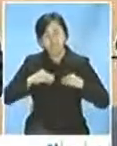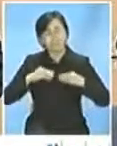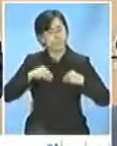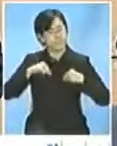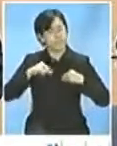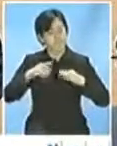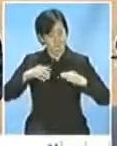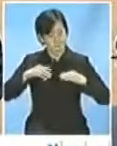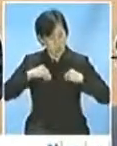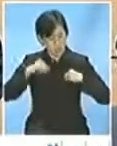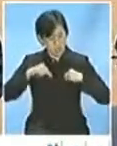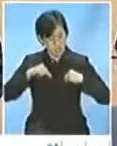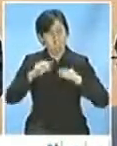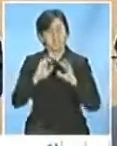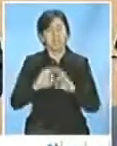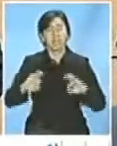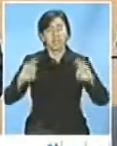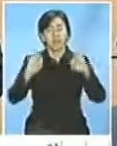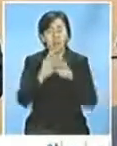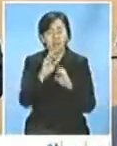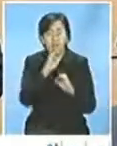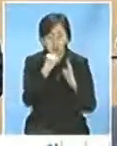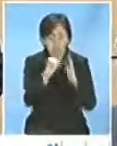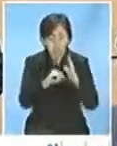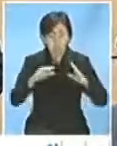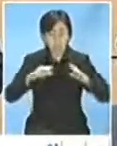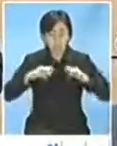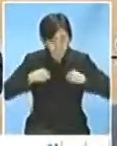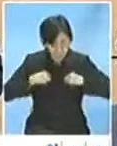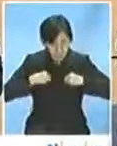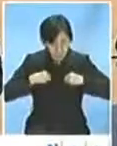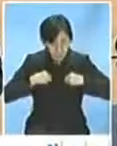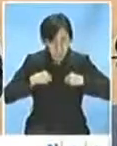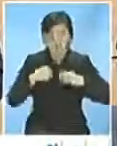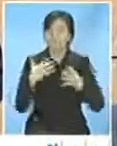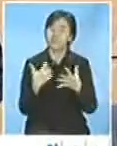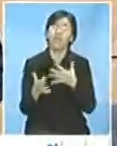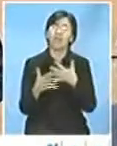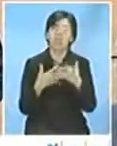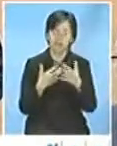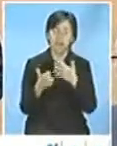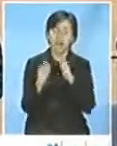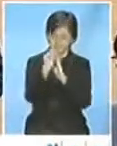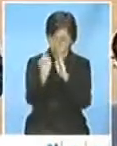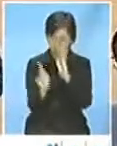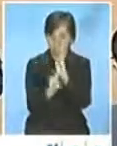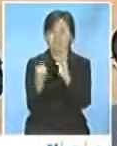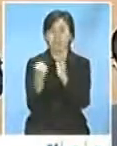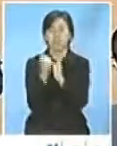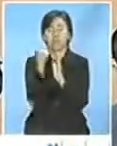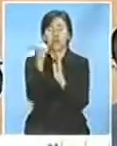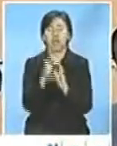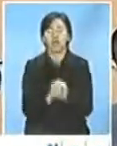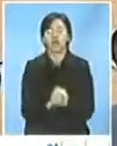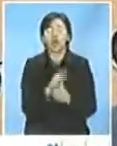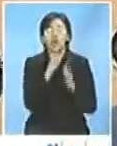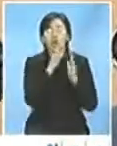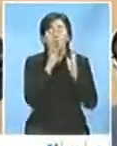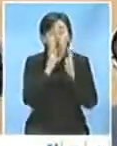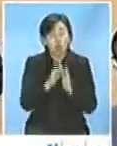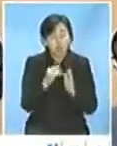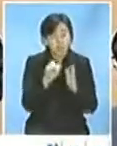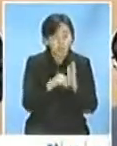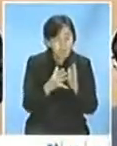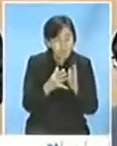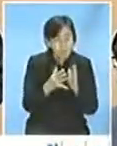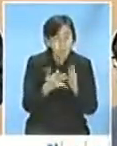คัญของการได้รับอภัยโทษคนที่ไม่ผิดก็จะต้องได้รับนิรโทษ